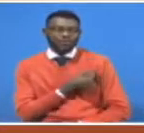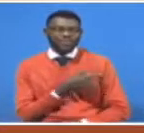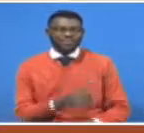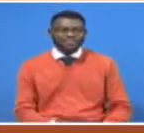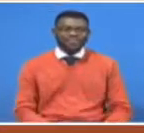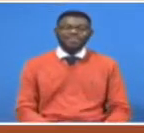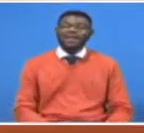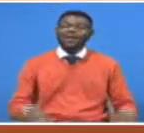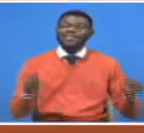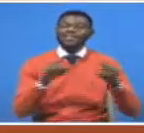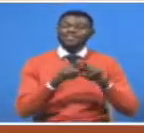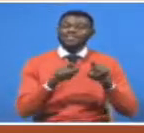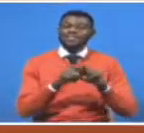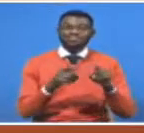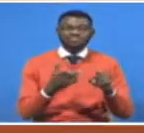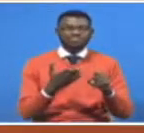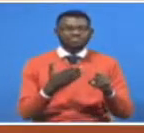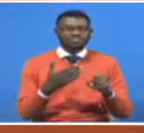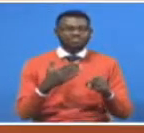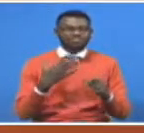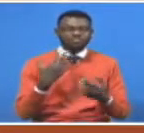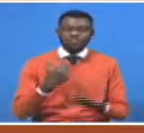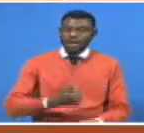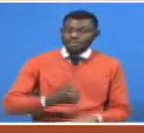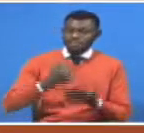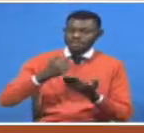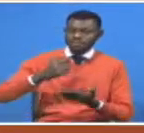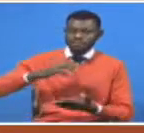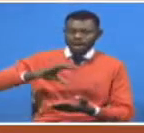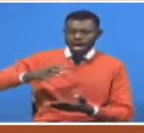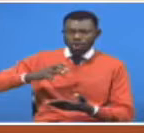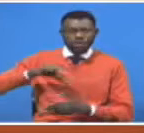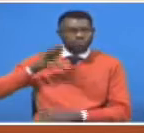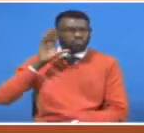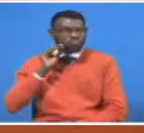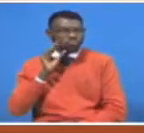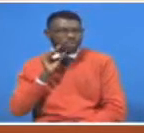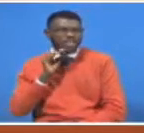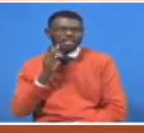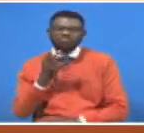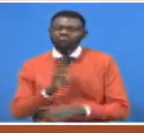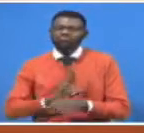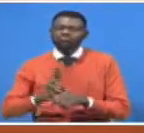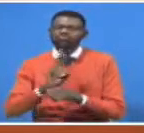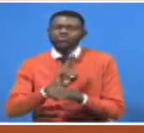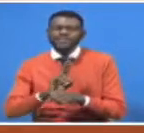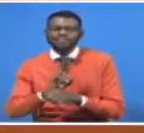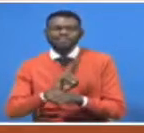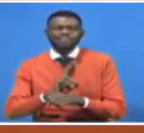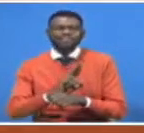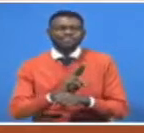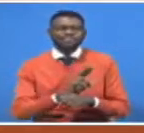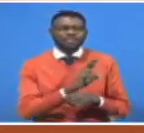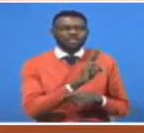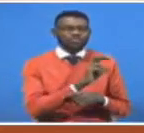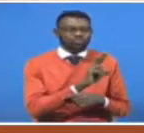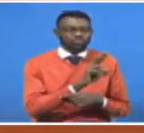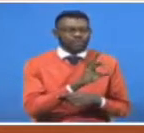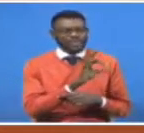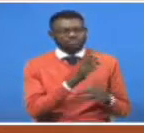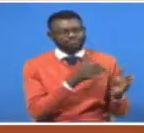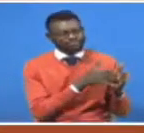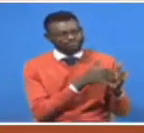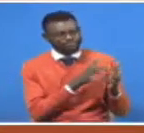Na huko yakijiri mtazamaji, makadirio ya bajeti ya kaunti ya Mombasa ya kipindi cha matumizi ya mwaka 2023